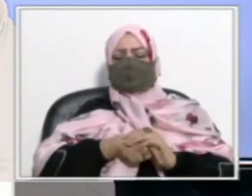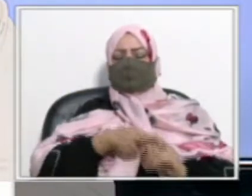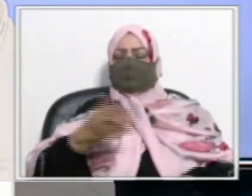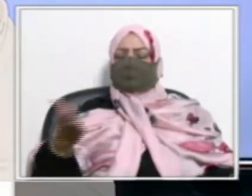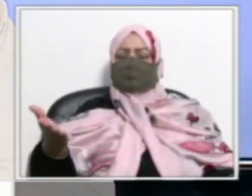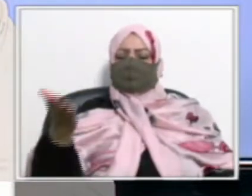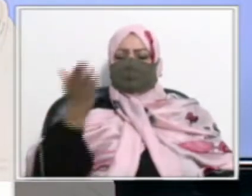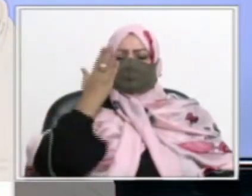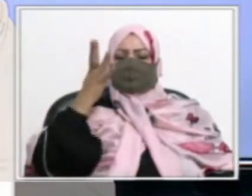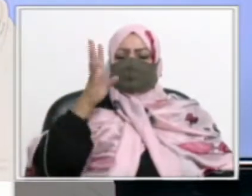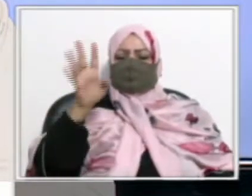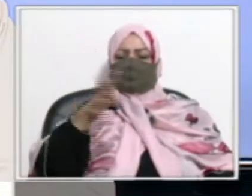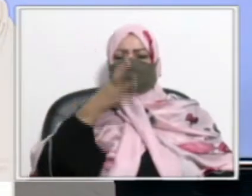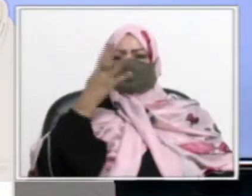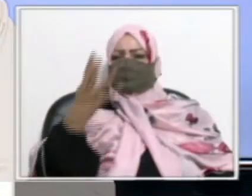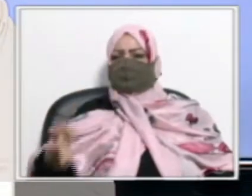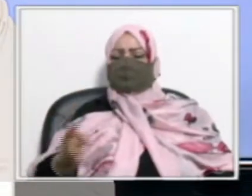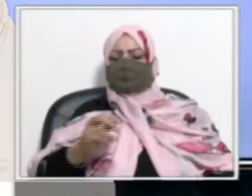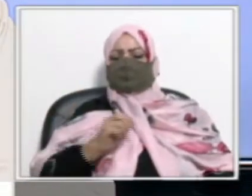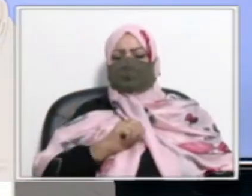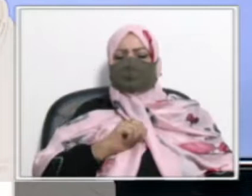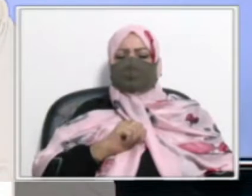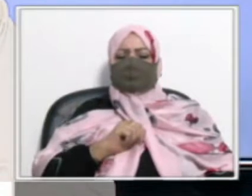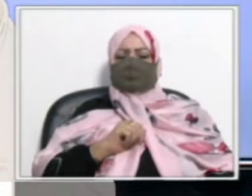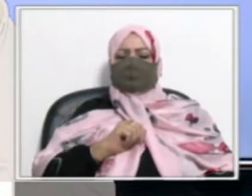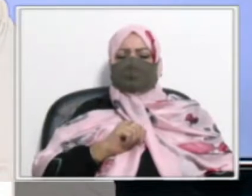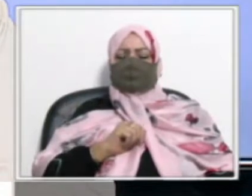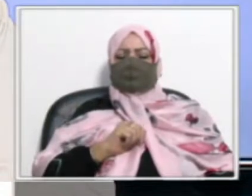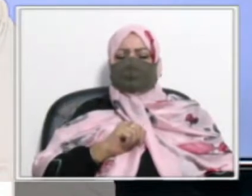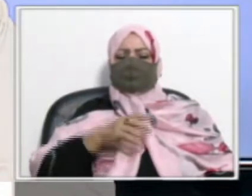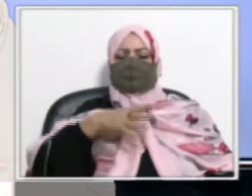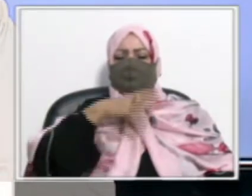نشت هنا معلش يا شيخ نعم